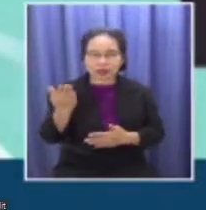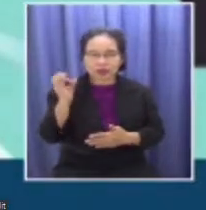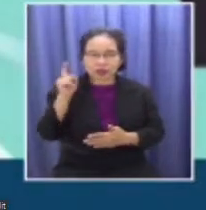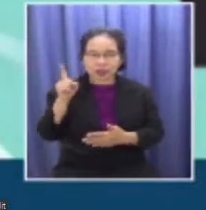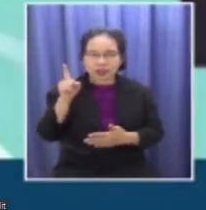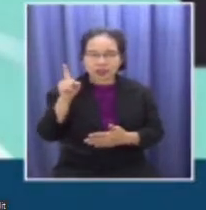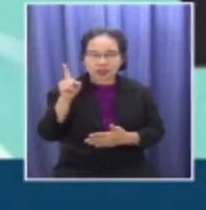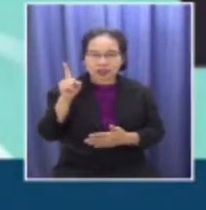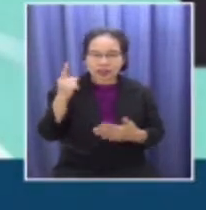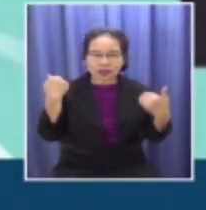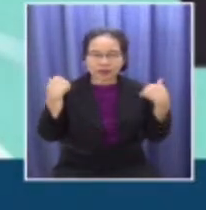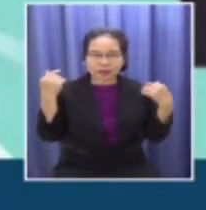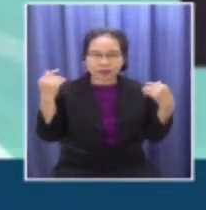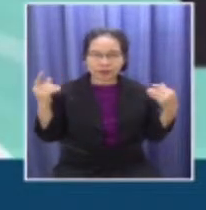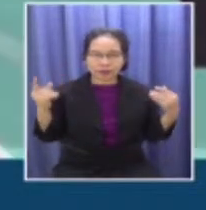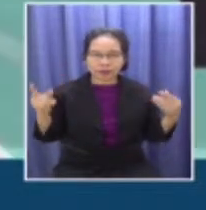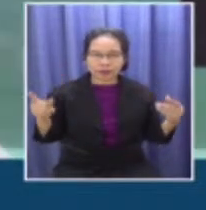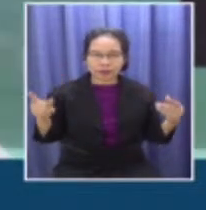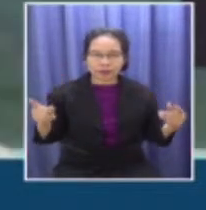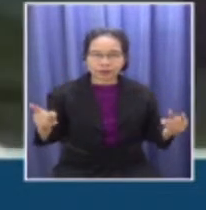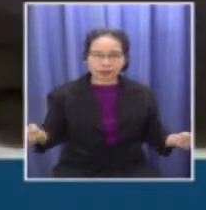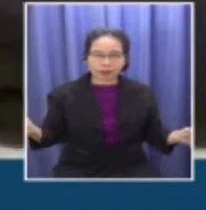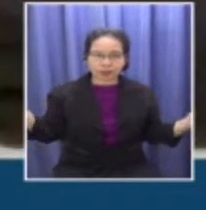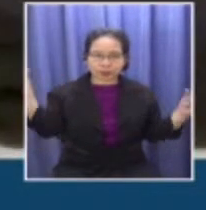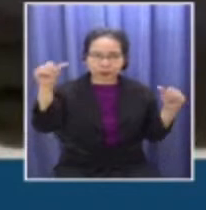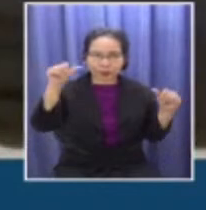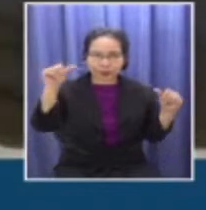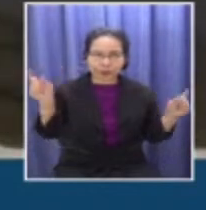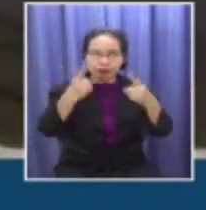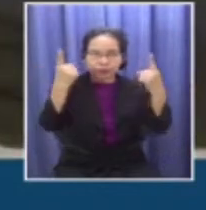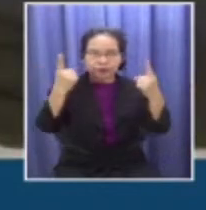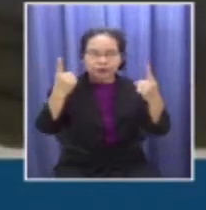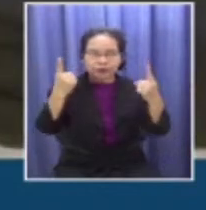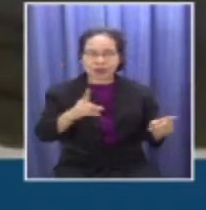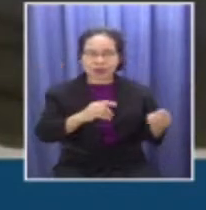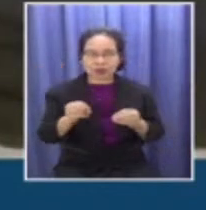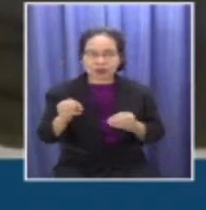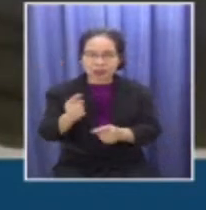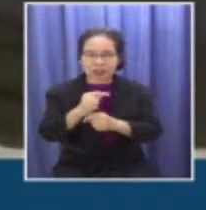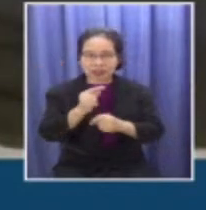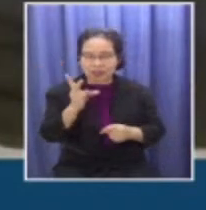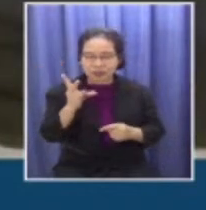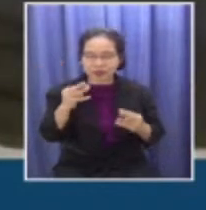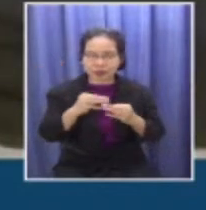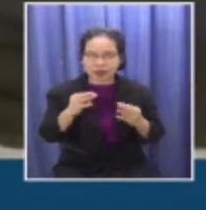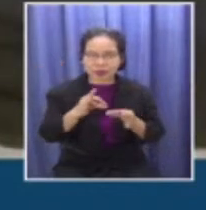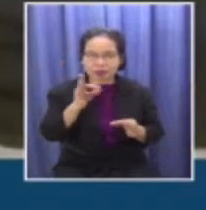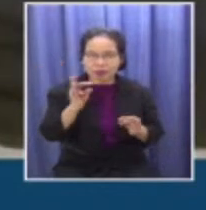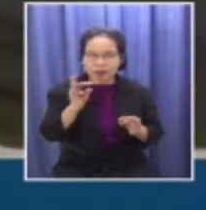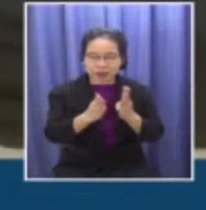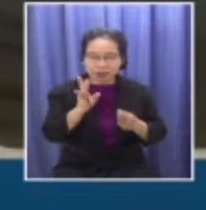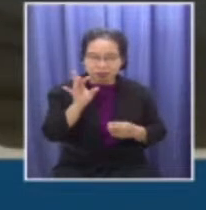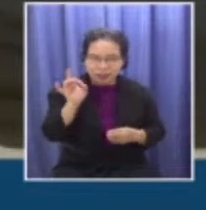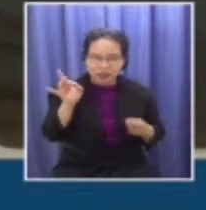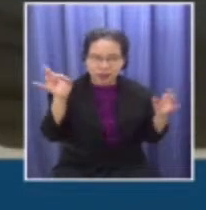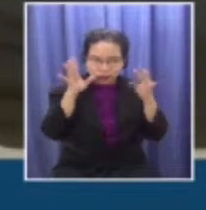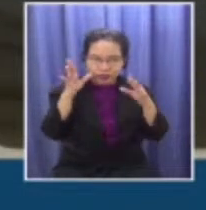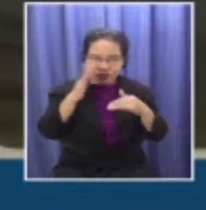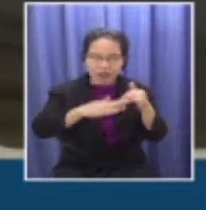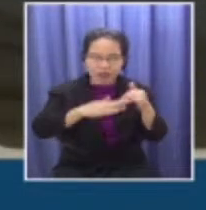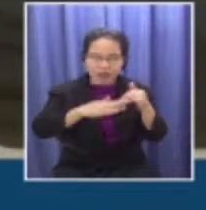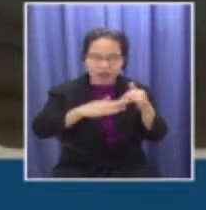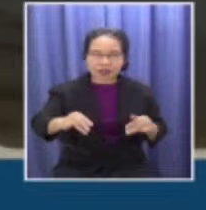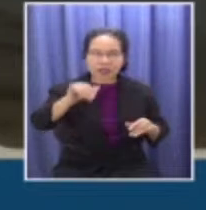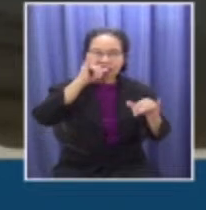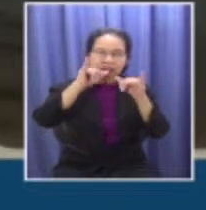a ɔhomane a ofiri wo mu no na wosan di wo so nkonim bio a deɛ saa ɔhomane ne